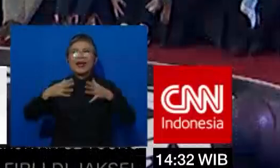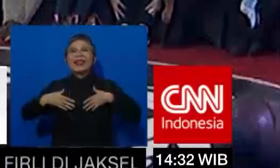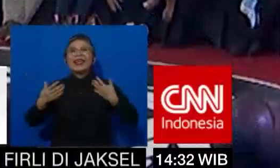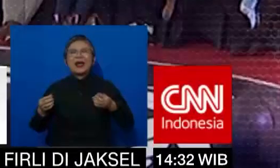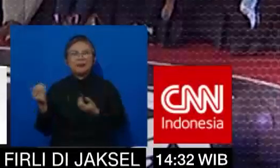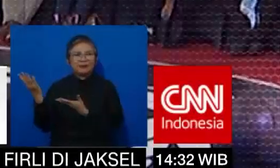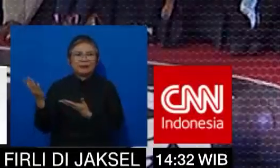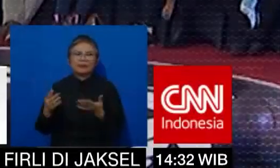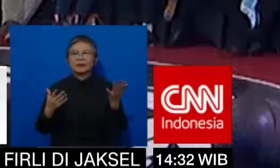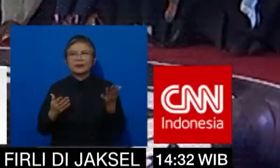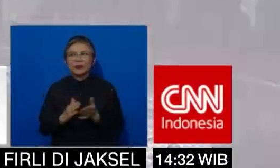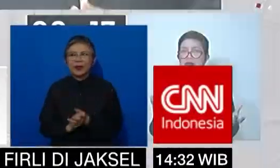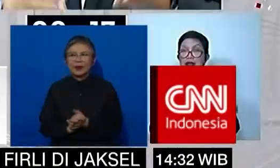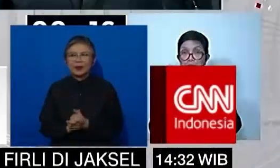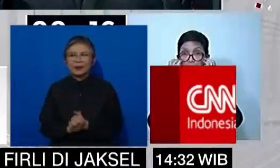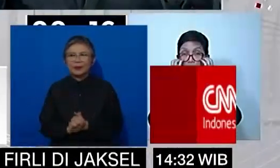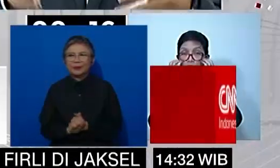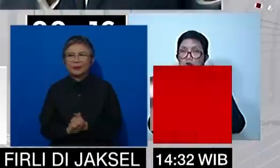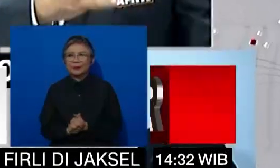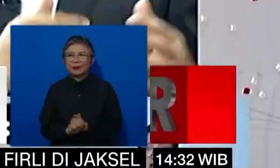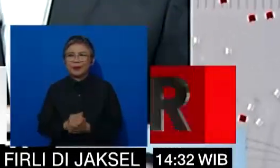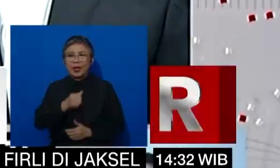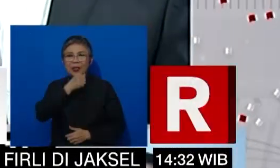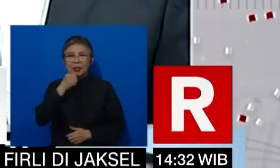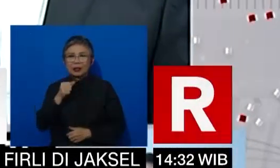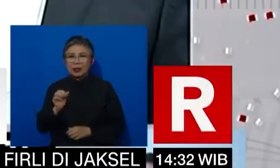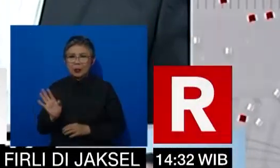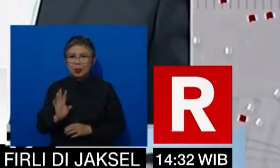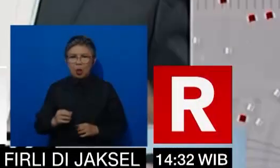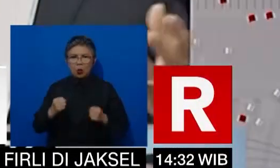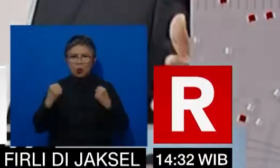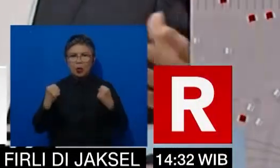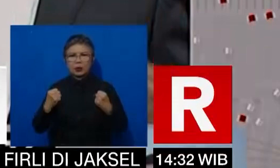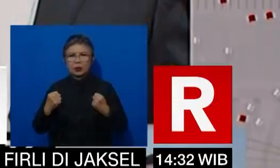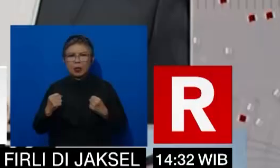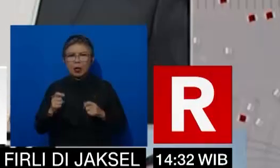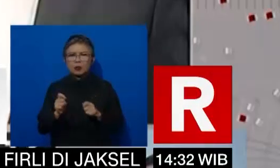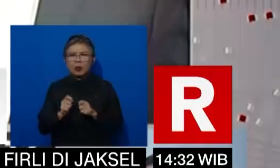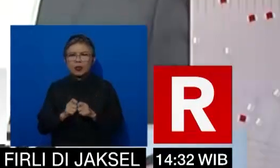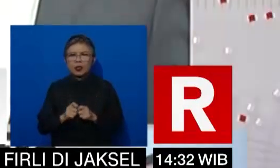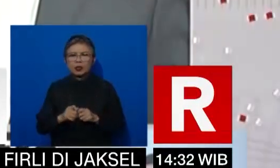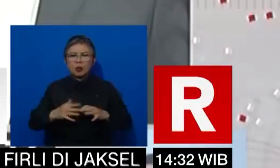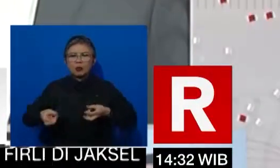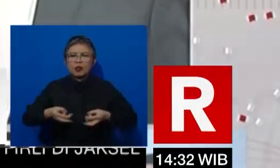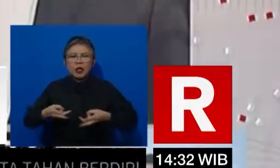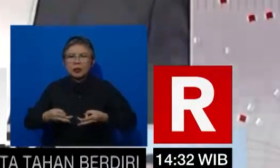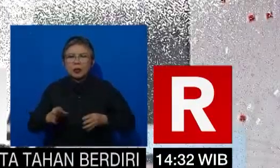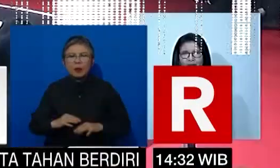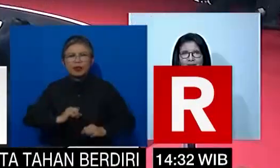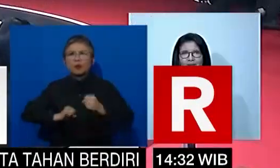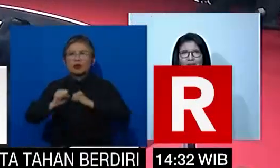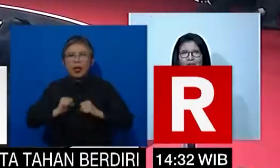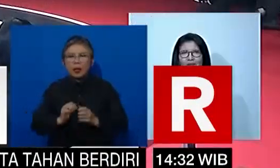tenang, Bapak Prabowo. Bahwa tidak berada dalam kekuasaan membuat tidak bisa berbisnis, tidak bisa